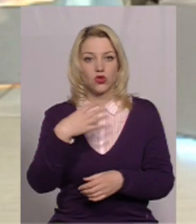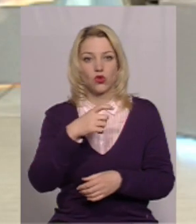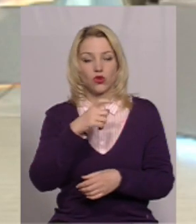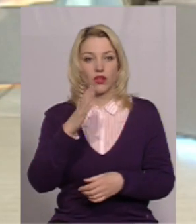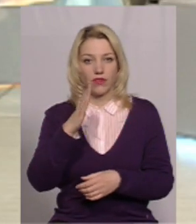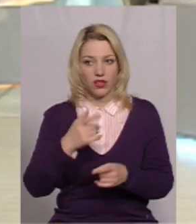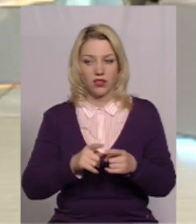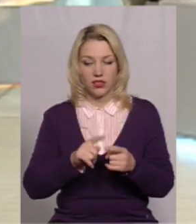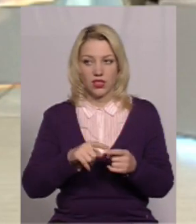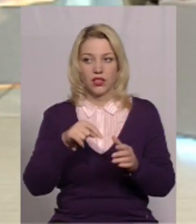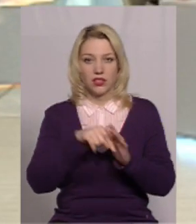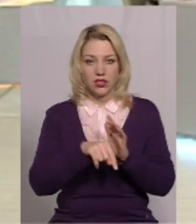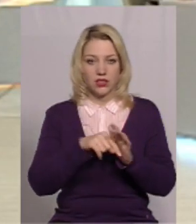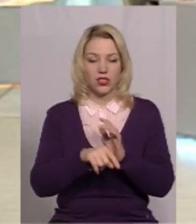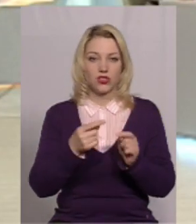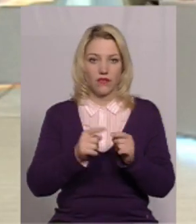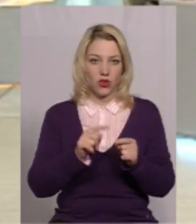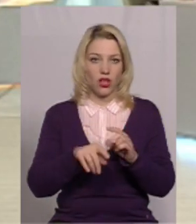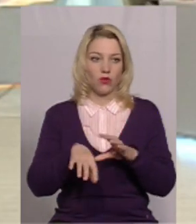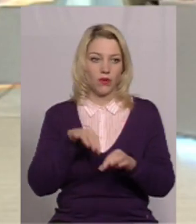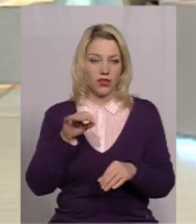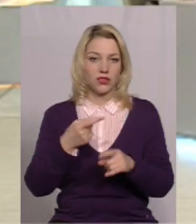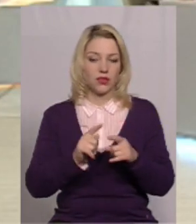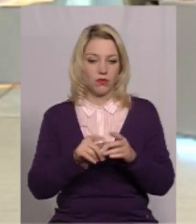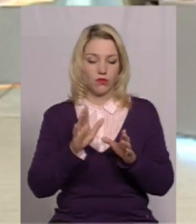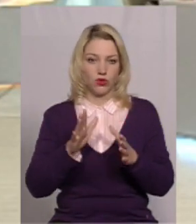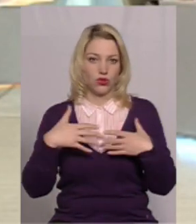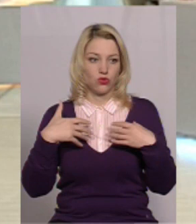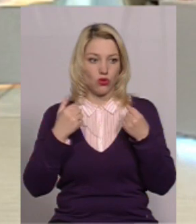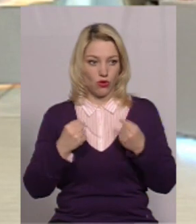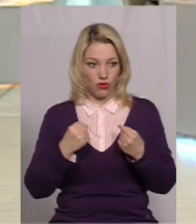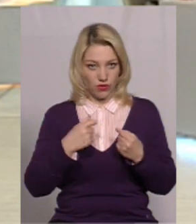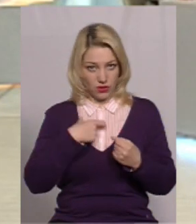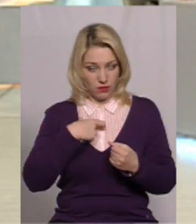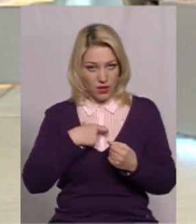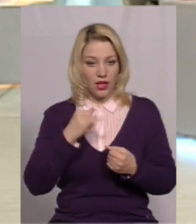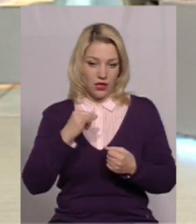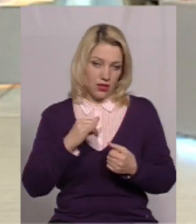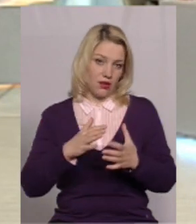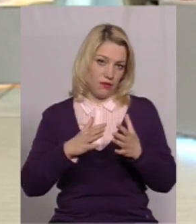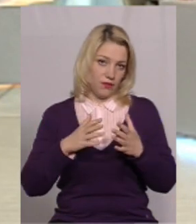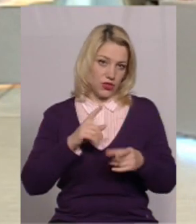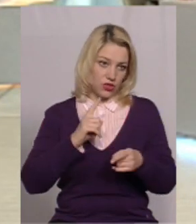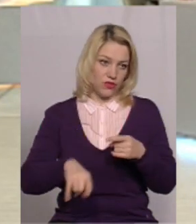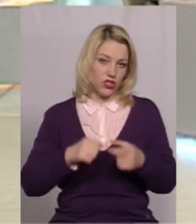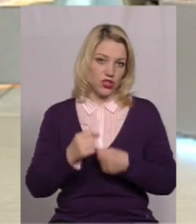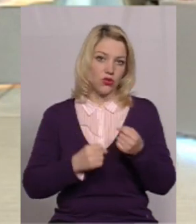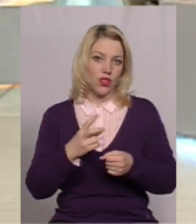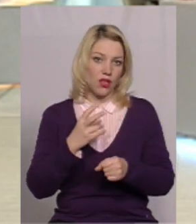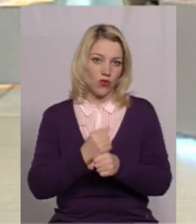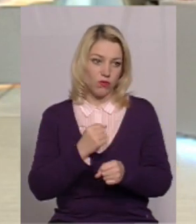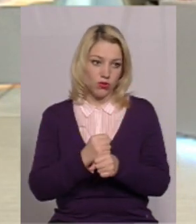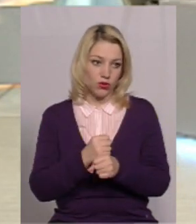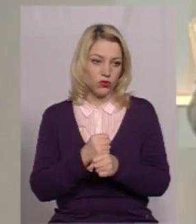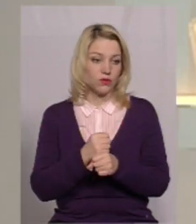обере велосипед. Це ще й кошти. І буде, мабуть, більш здоровіша і швидше на роботу добереться.